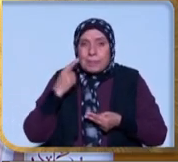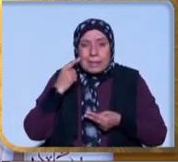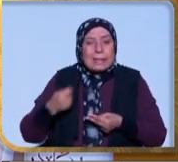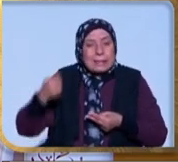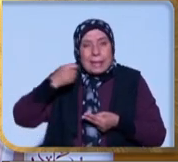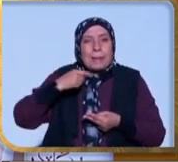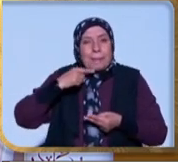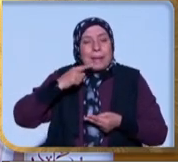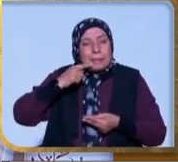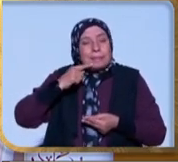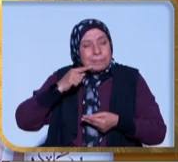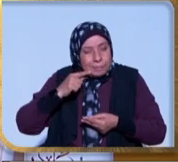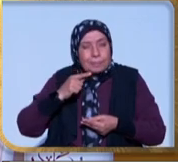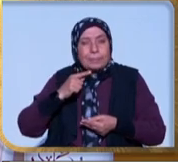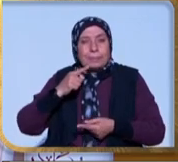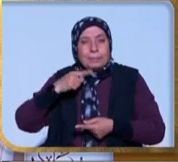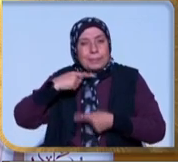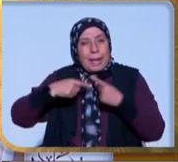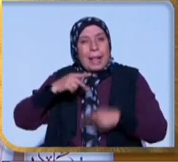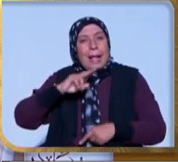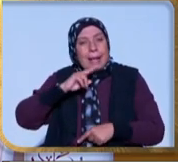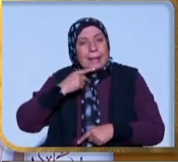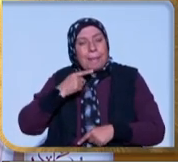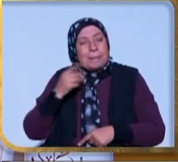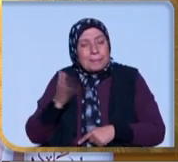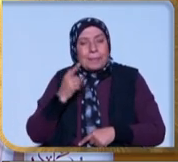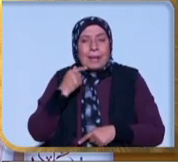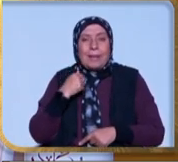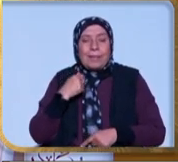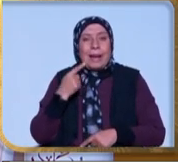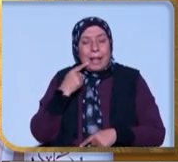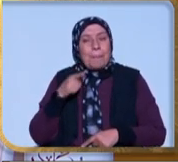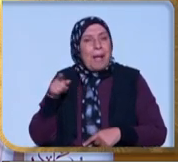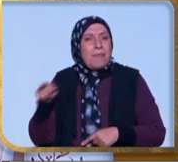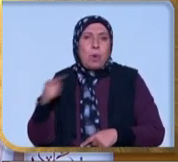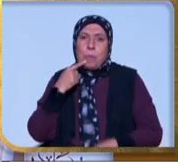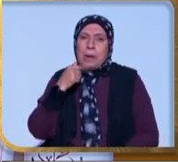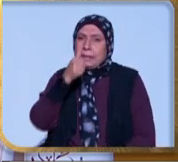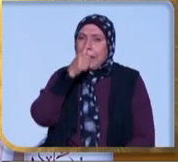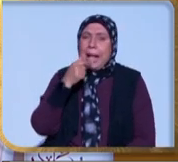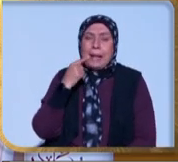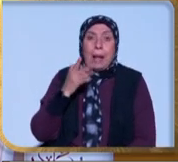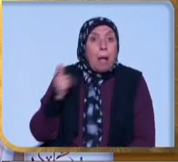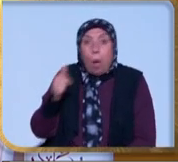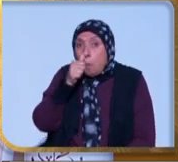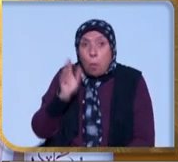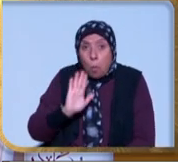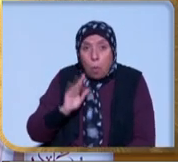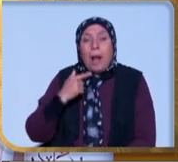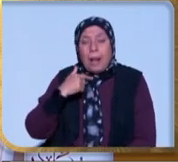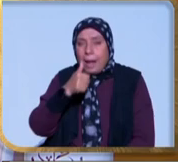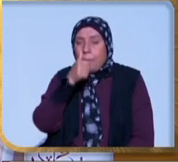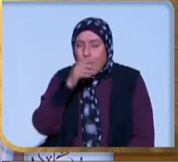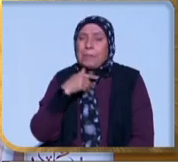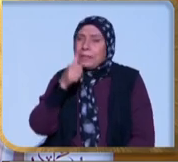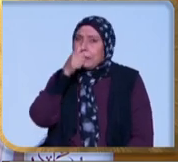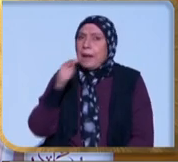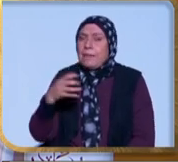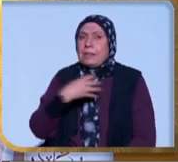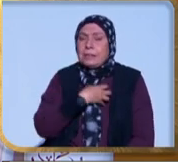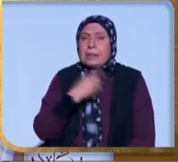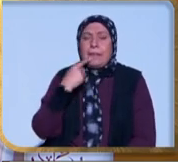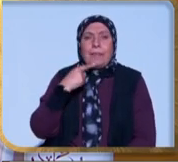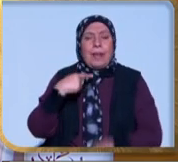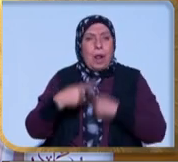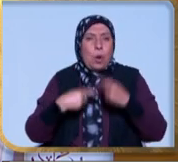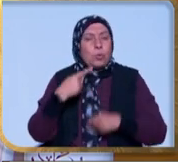أوصل أخليهم يستمعوا إليه يا إيمان، وإن شاء الله ربنا يعينك وصلي ركعتين لله سبحانه وتعالى طلب